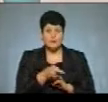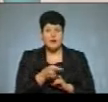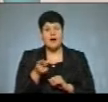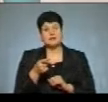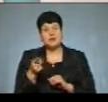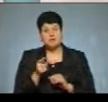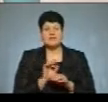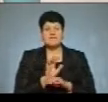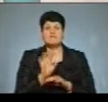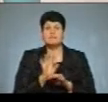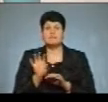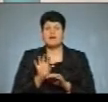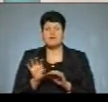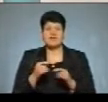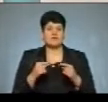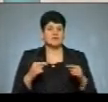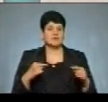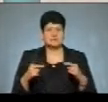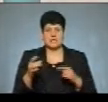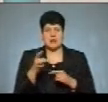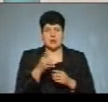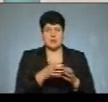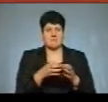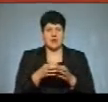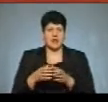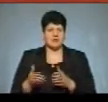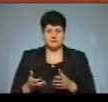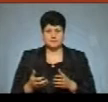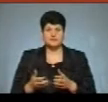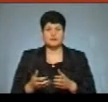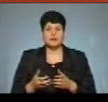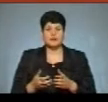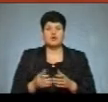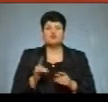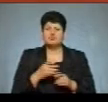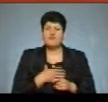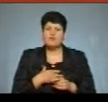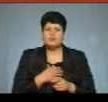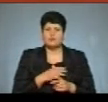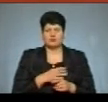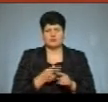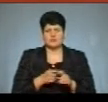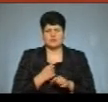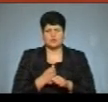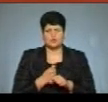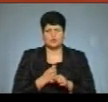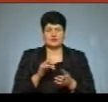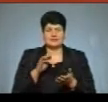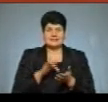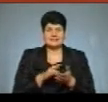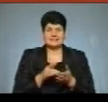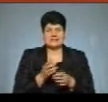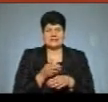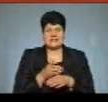відповідно, відправляє у відповідні райони бригади. Роз'ясніть, будь ласка, чому важливо було це впровадити, таку централізацію